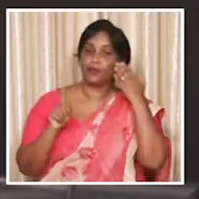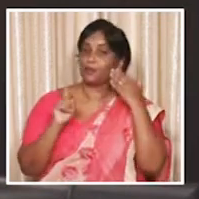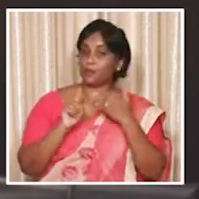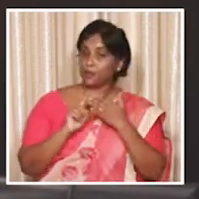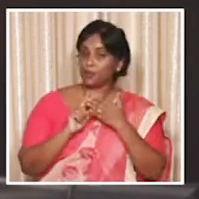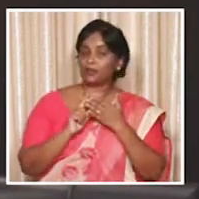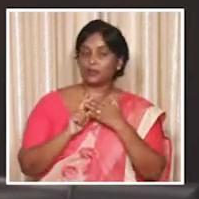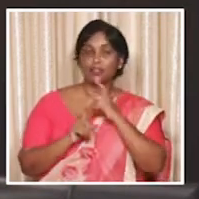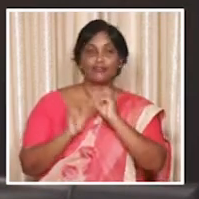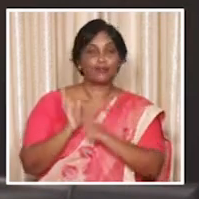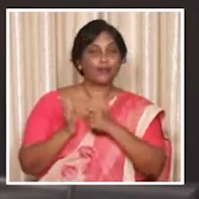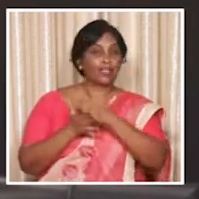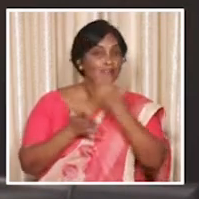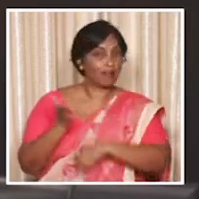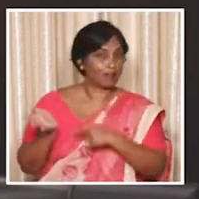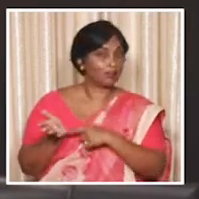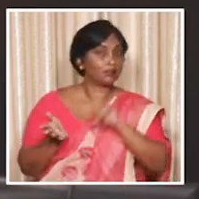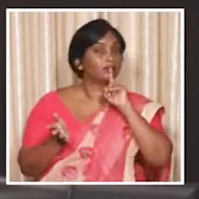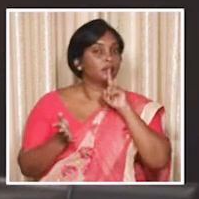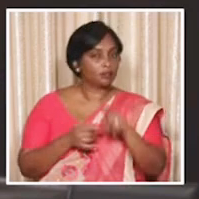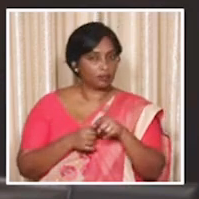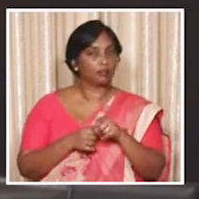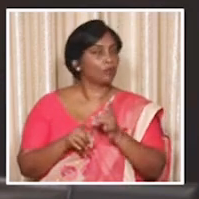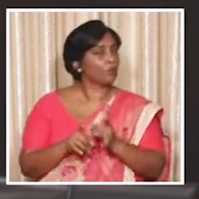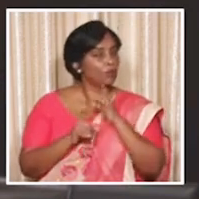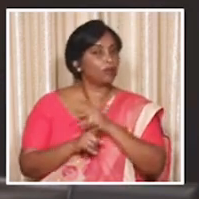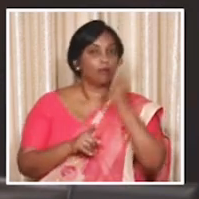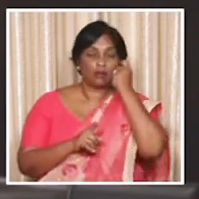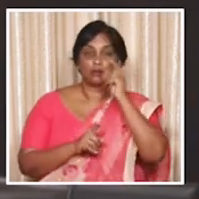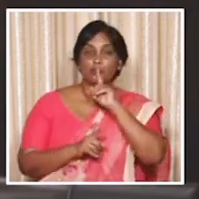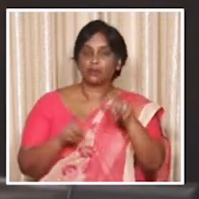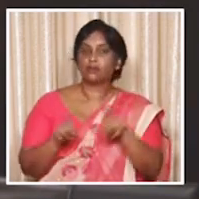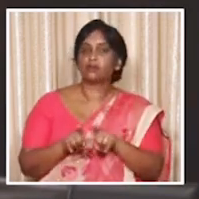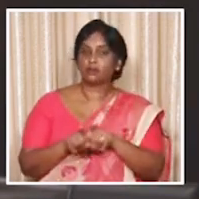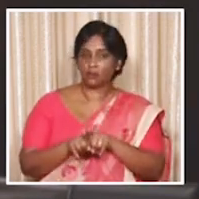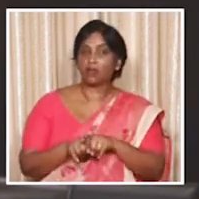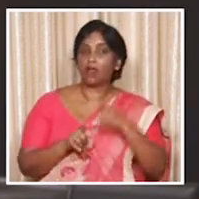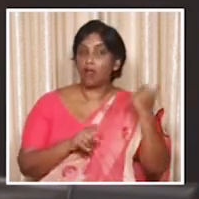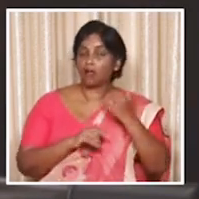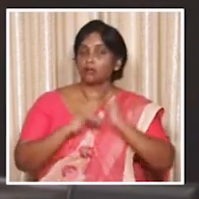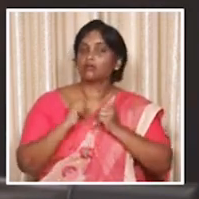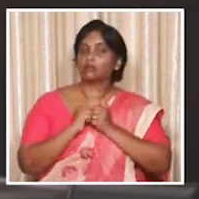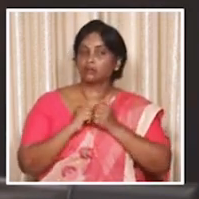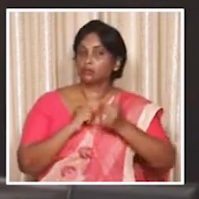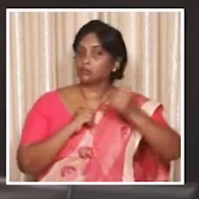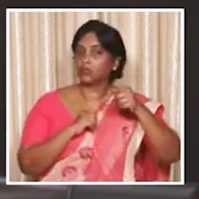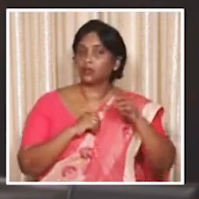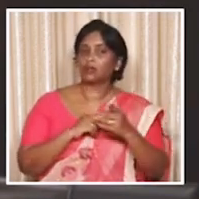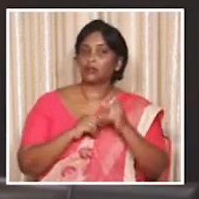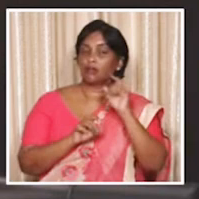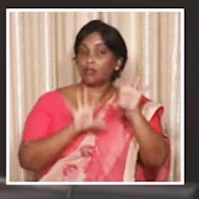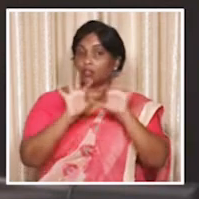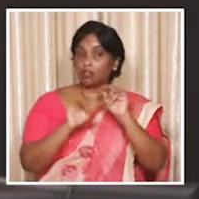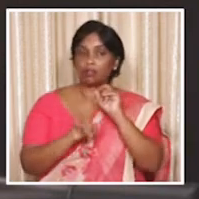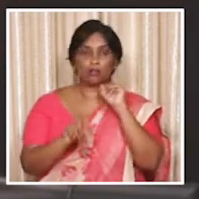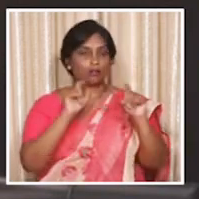සම්බන්ධයෙන් චිත්‍රසිරි කමිටුව ප්‍රකාශයට පත් කරලා තියෙන විදියට, ඔවුන් යෝජනා කරලා තියෙන විදියට මේ අලුත් ක්‍රමවේදය හරහා නොමිනේෂන් කමිටි